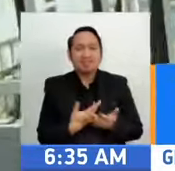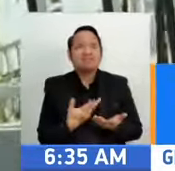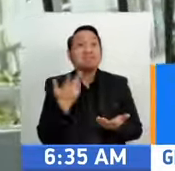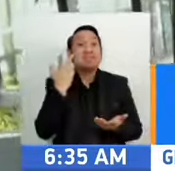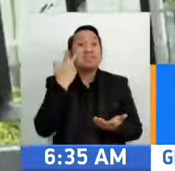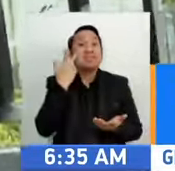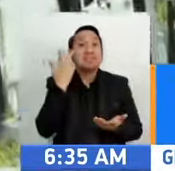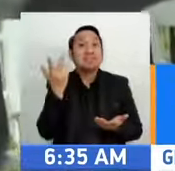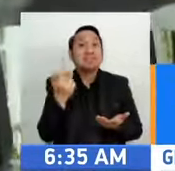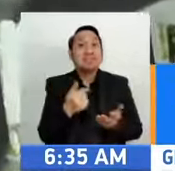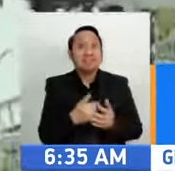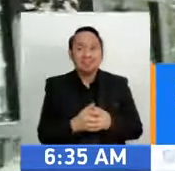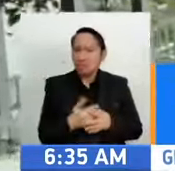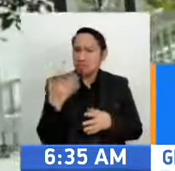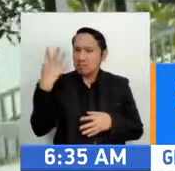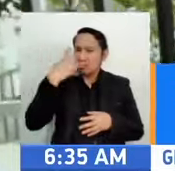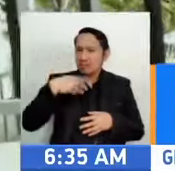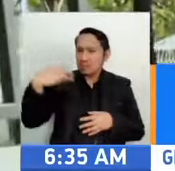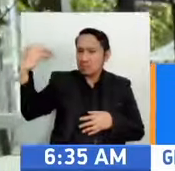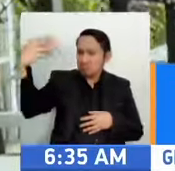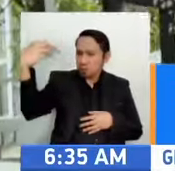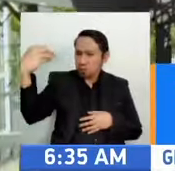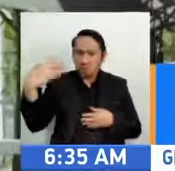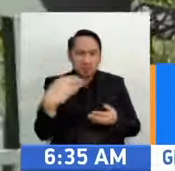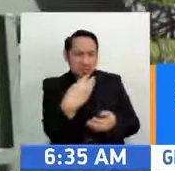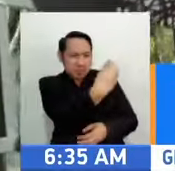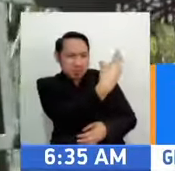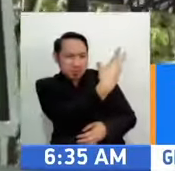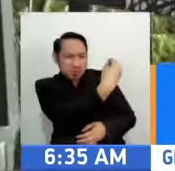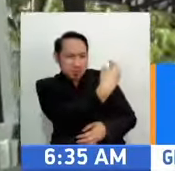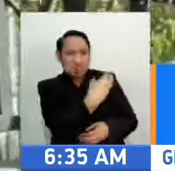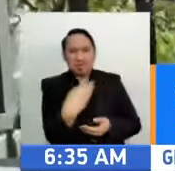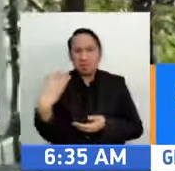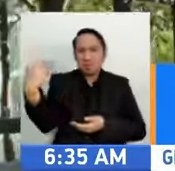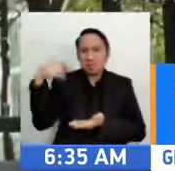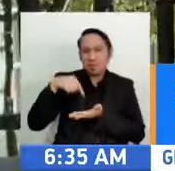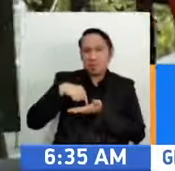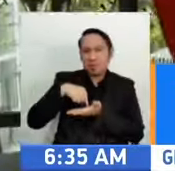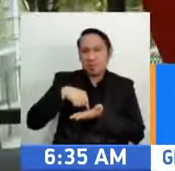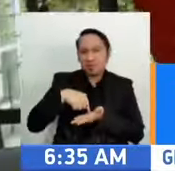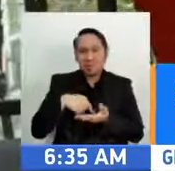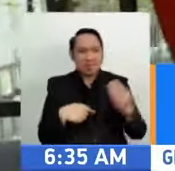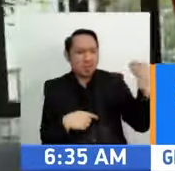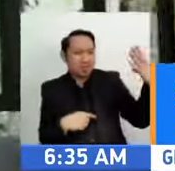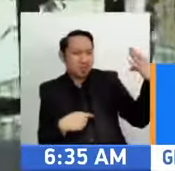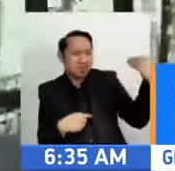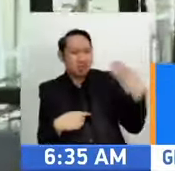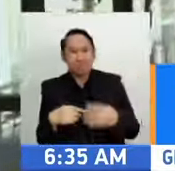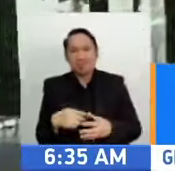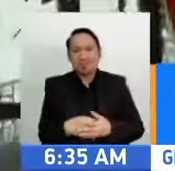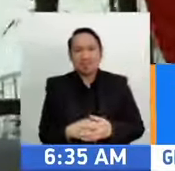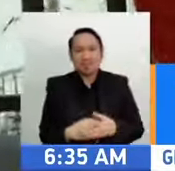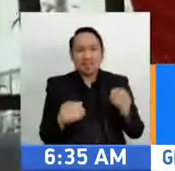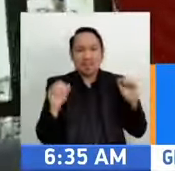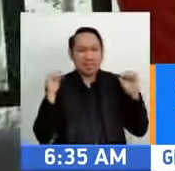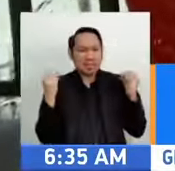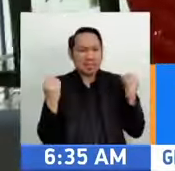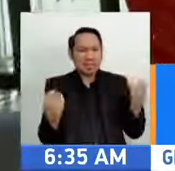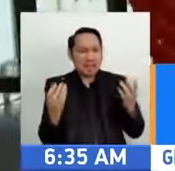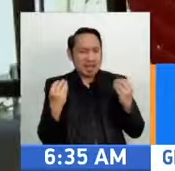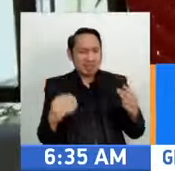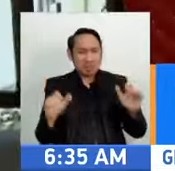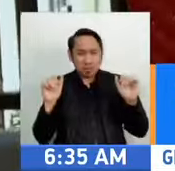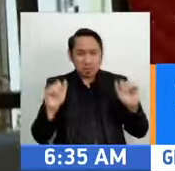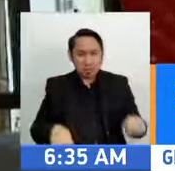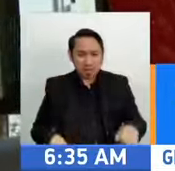Victoria Sports model. Ayan o. Oo. Magpicture-picture pa o. Ang daming picture, perfect na view